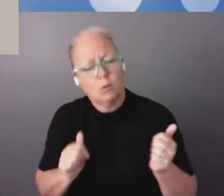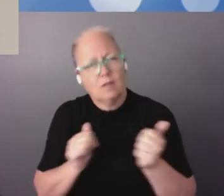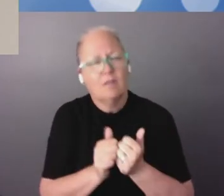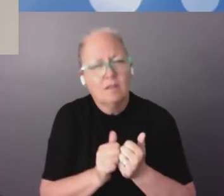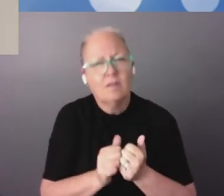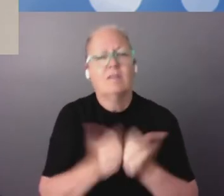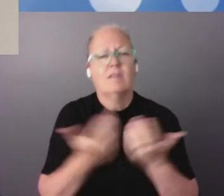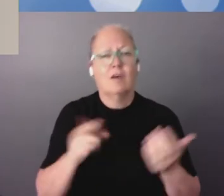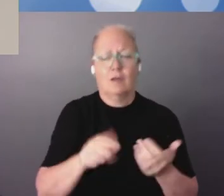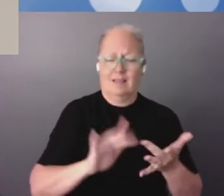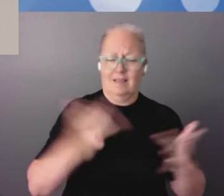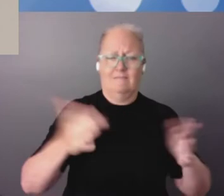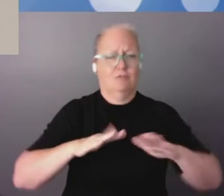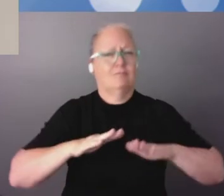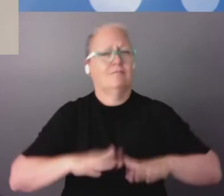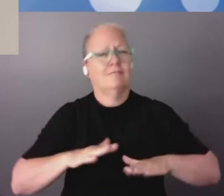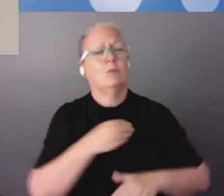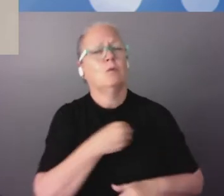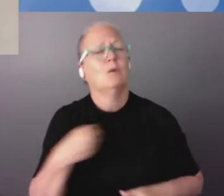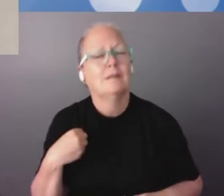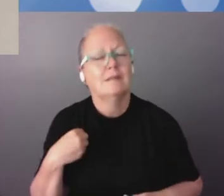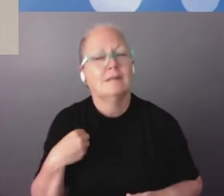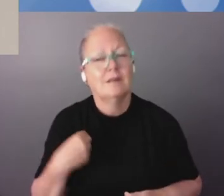l'Internet. Puisse cette rencontre